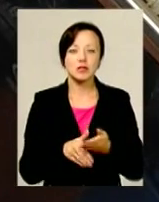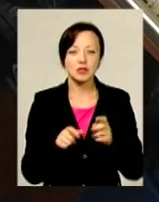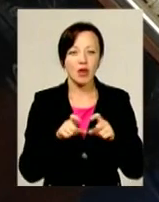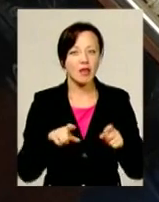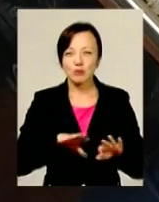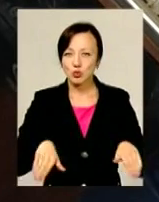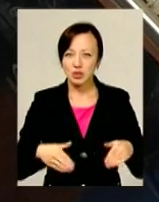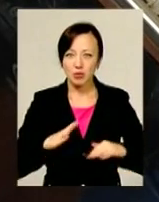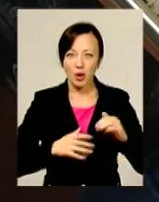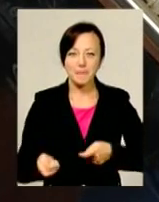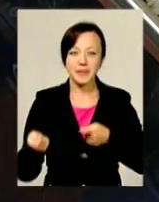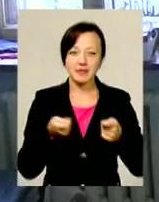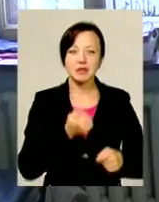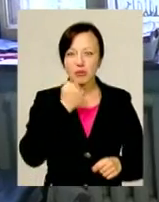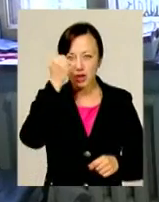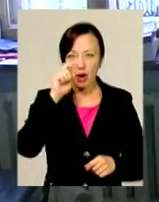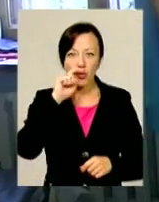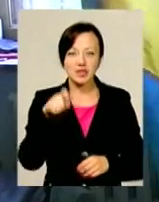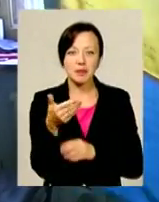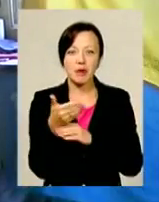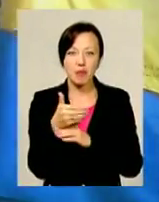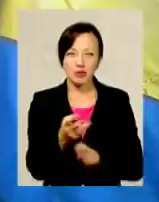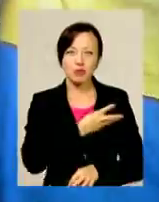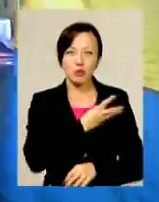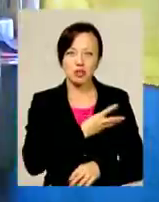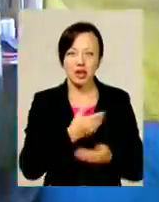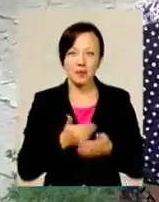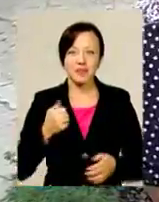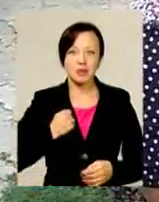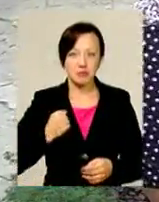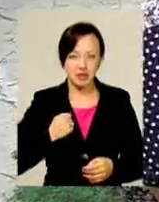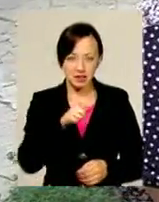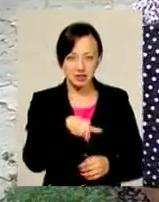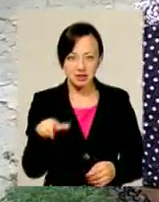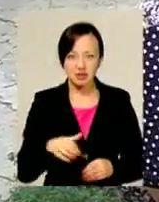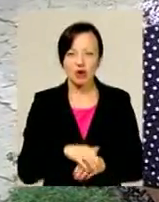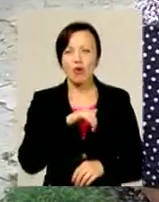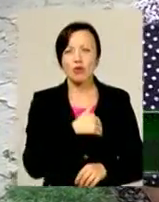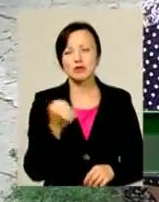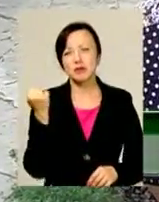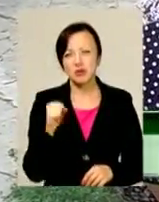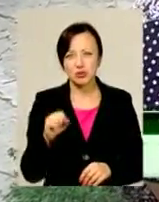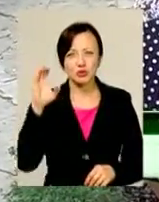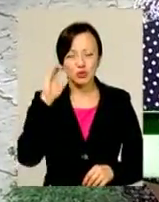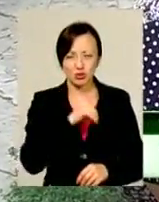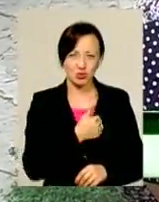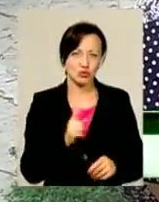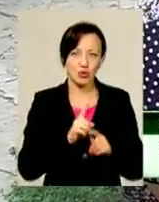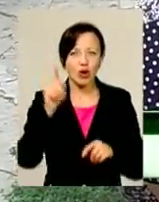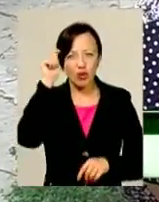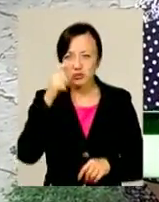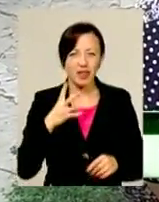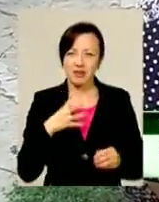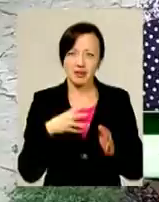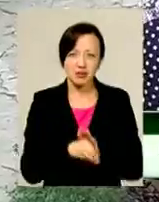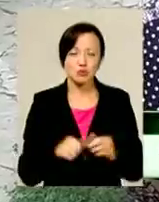порожніми руками. Привезли подяки та українські прапори із побажаннями від бійців. Хочеться тої перемоги, хочеться, слухайте, щоб ті хлопчики не